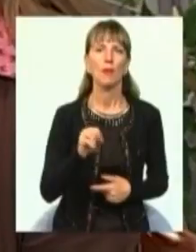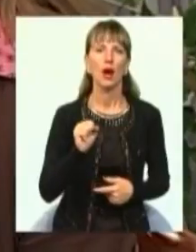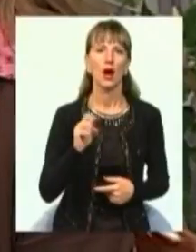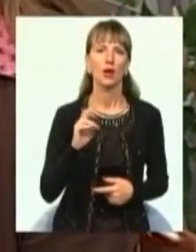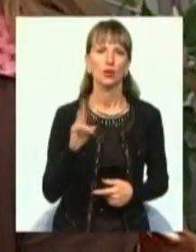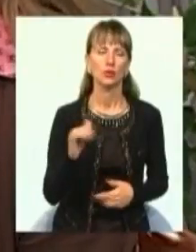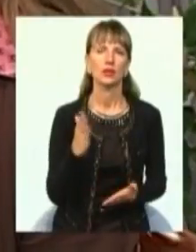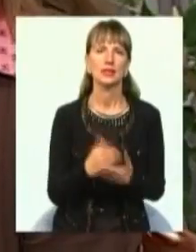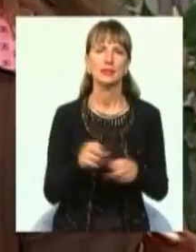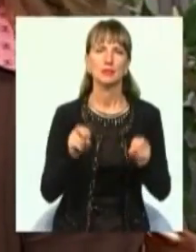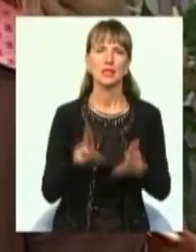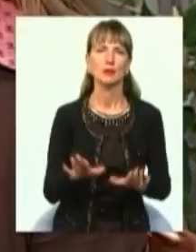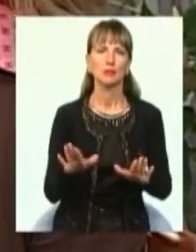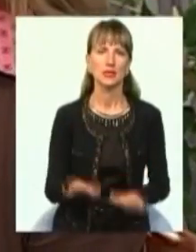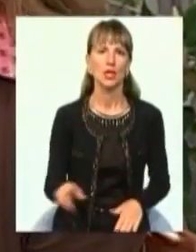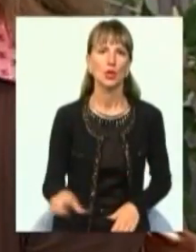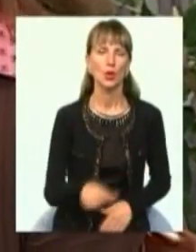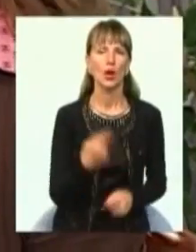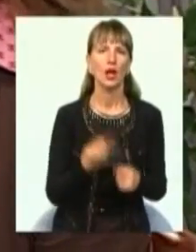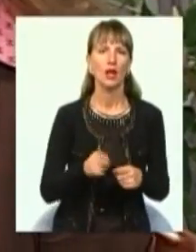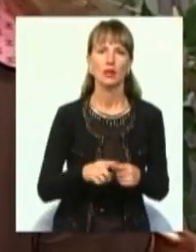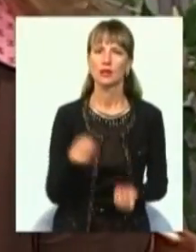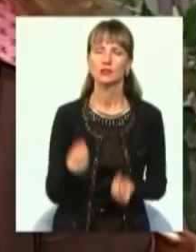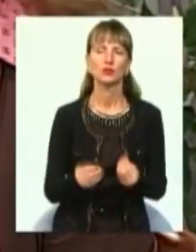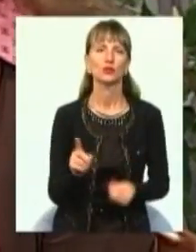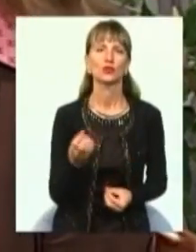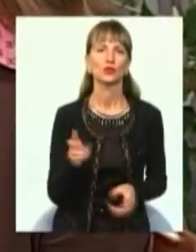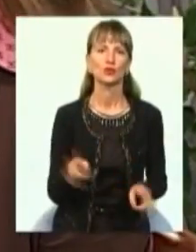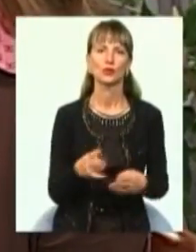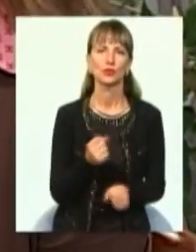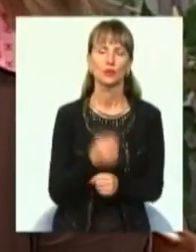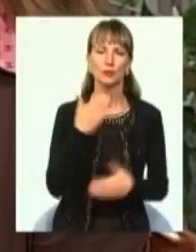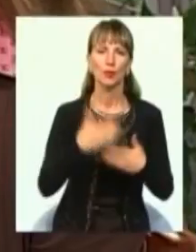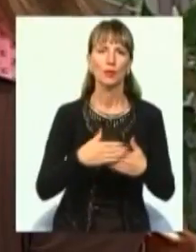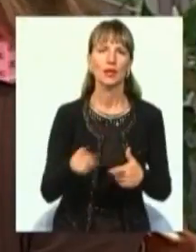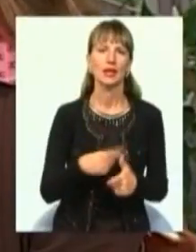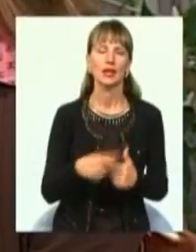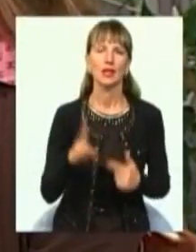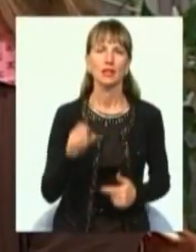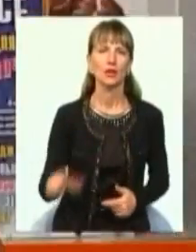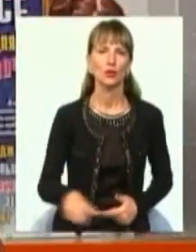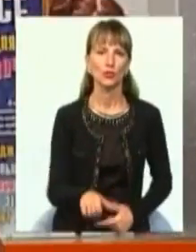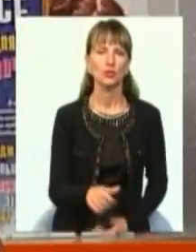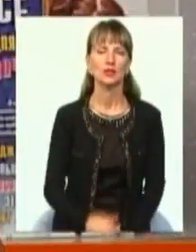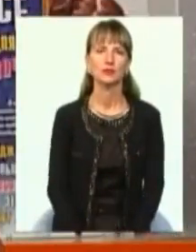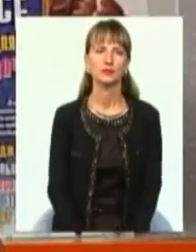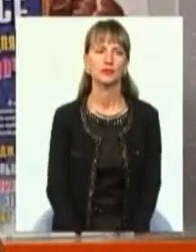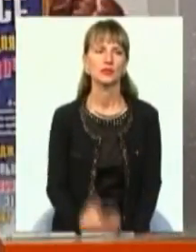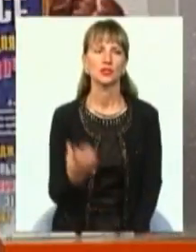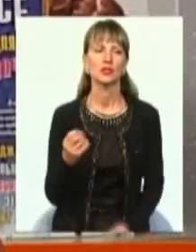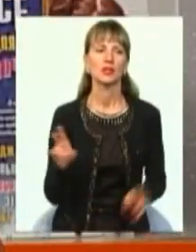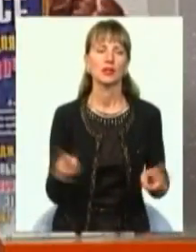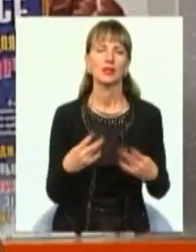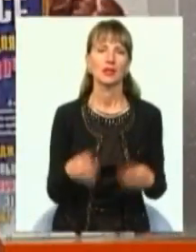парку. Для цього є спеціальні місця. Дорога – це не іграшки. Чого ще не варто робити? Поблизу або на дорозі? Ще не